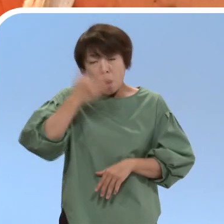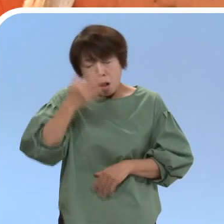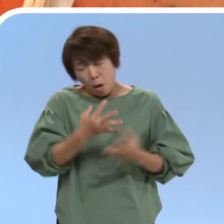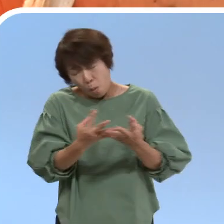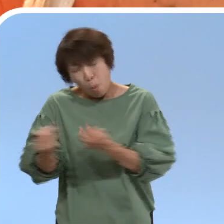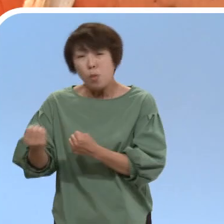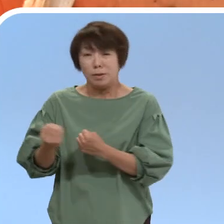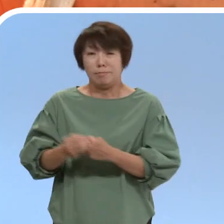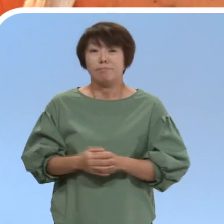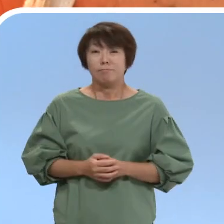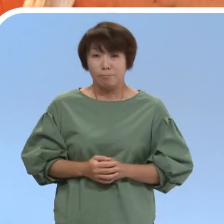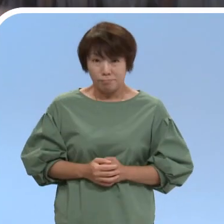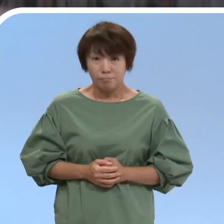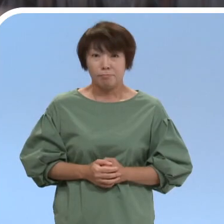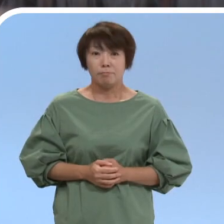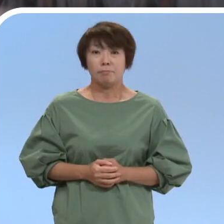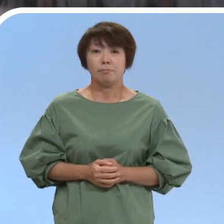け。